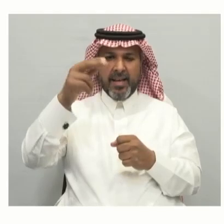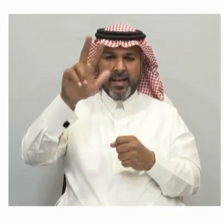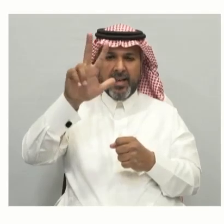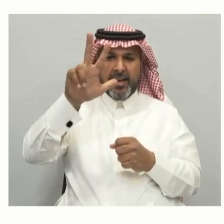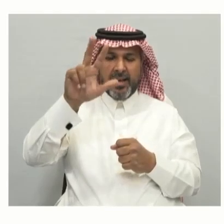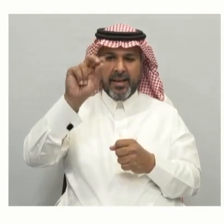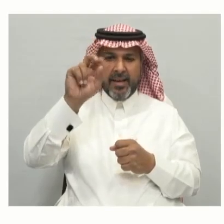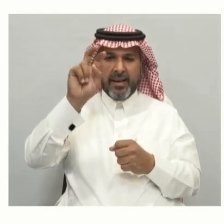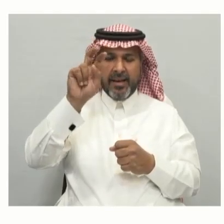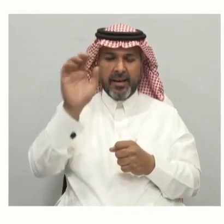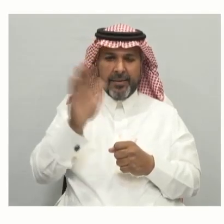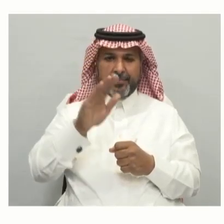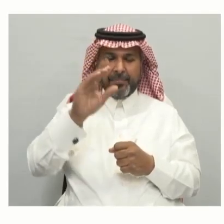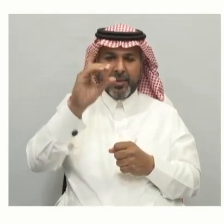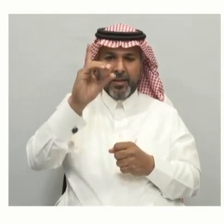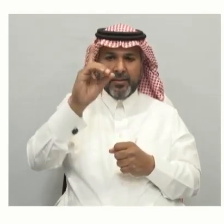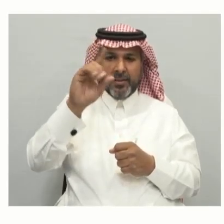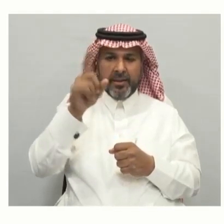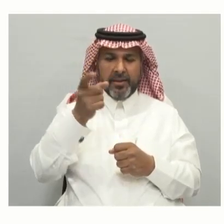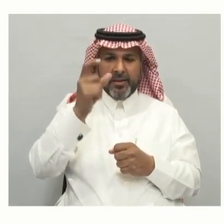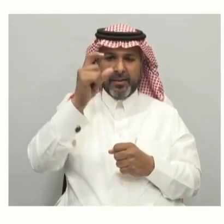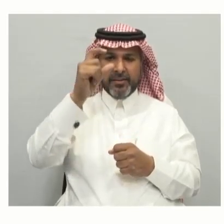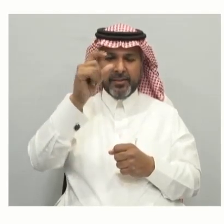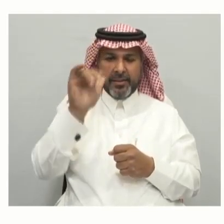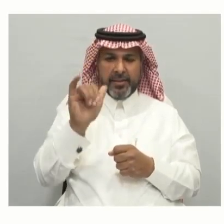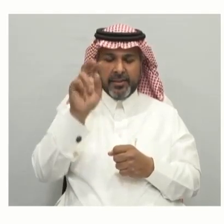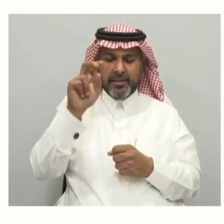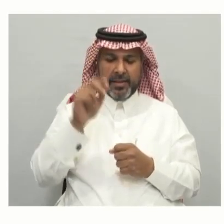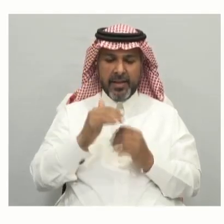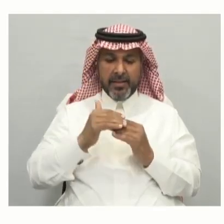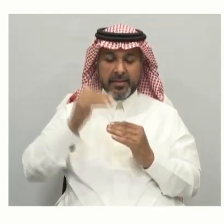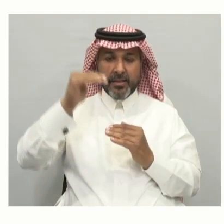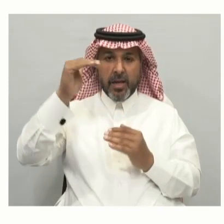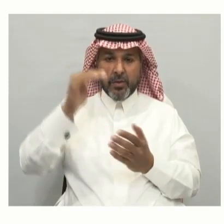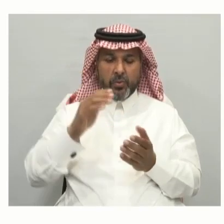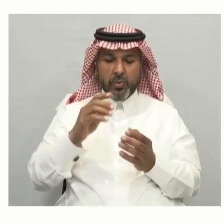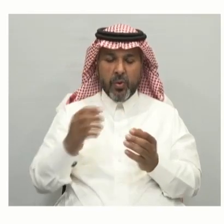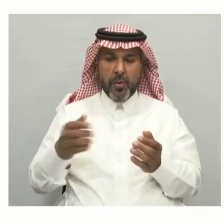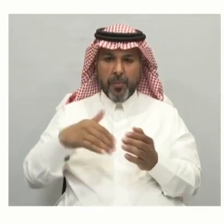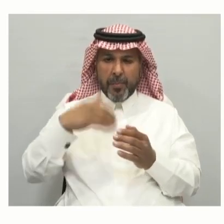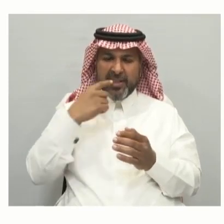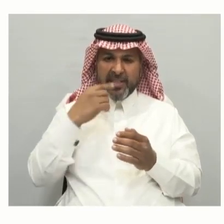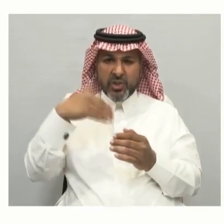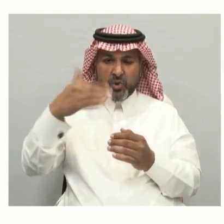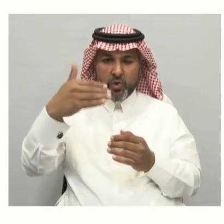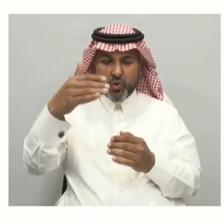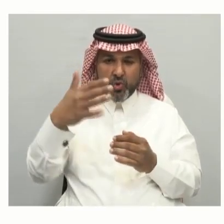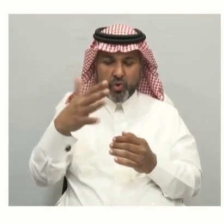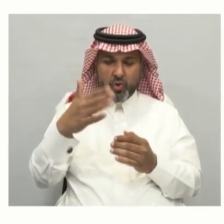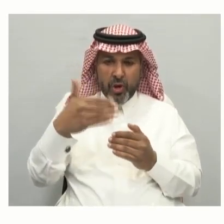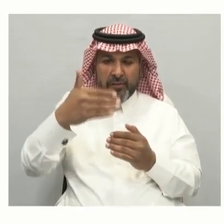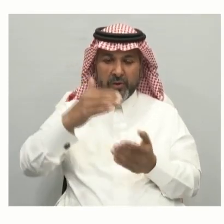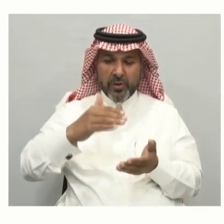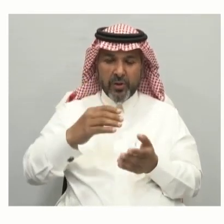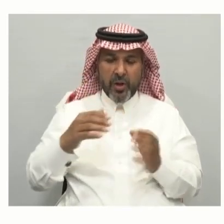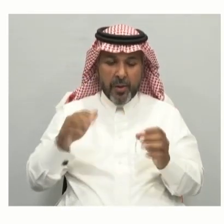وهكذا كلما زادت عدد السنوات زاد عدد السكان اذا العلاقه طرديه لانه كلما زادت